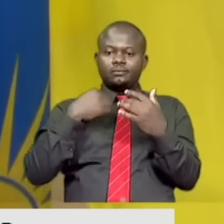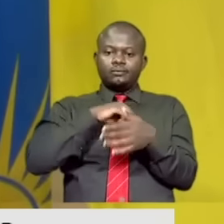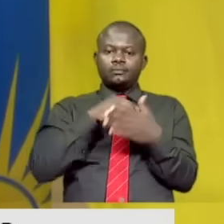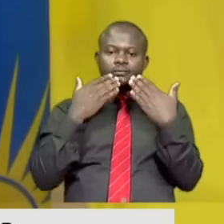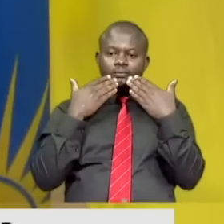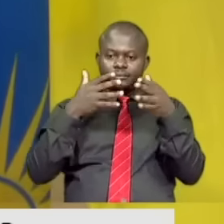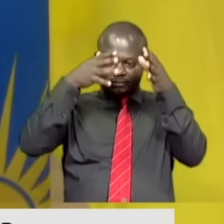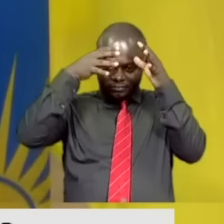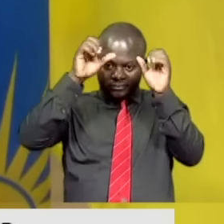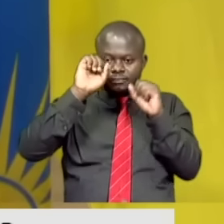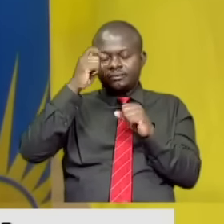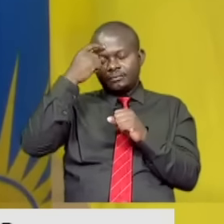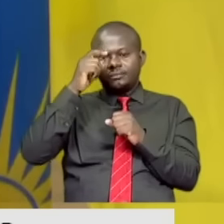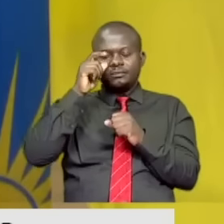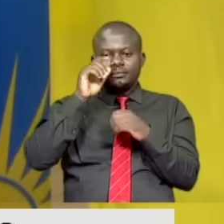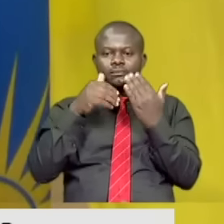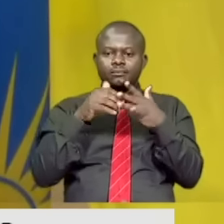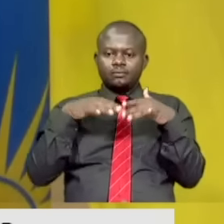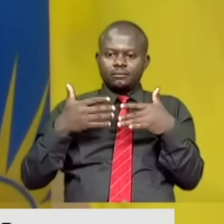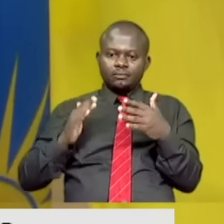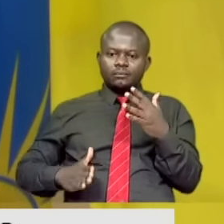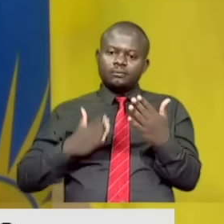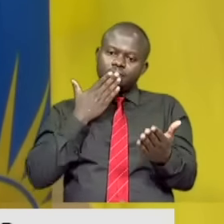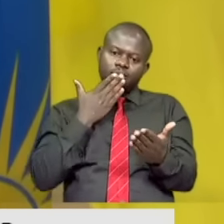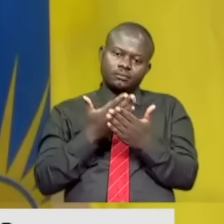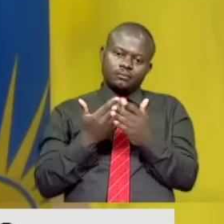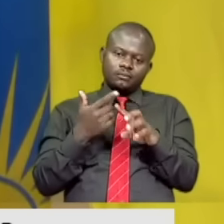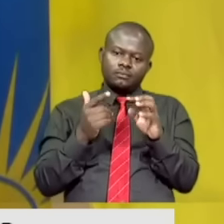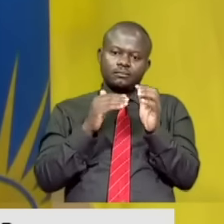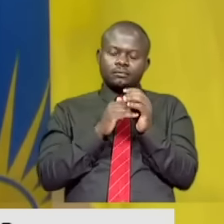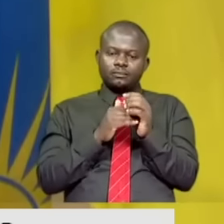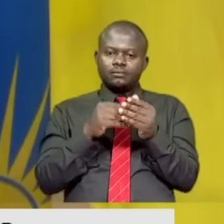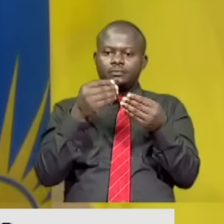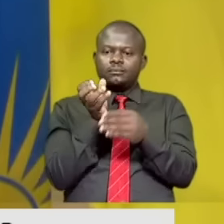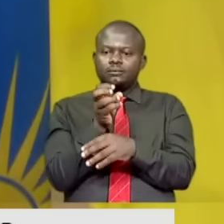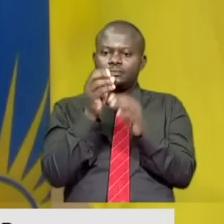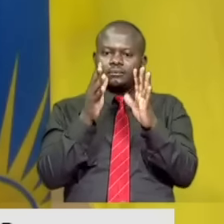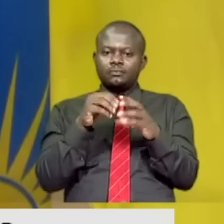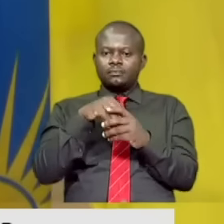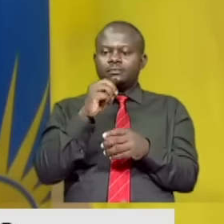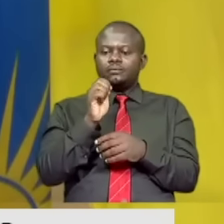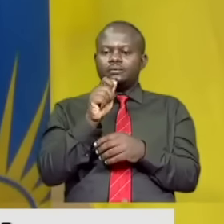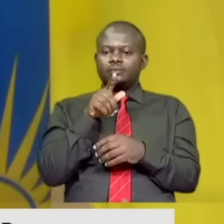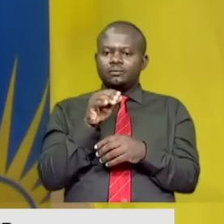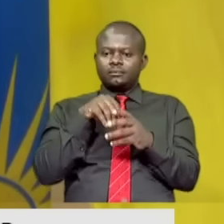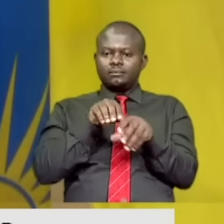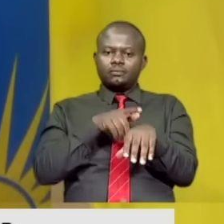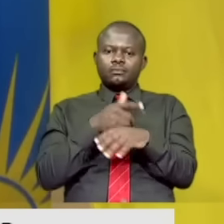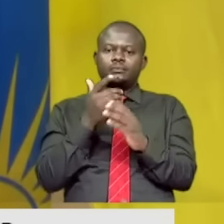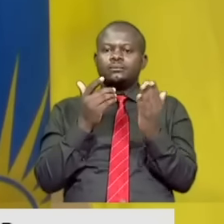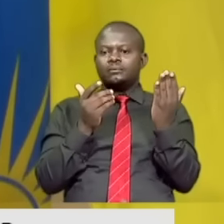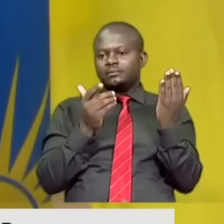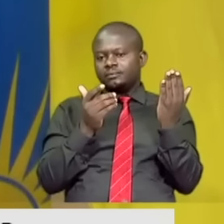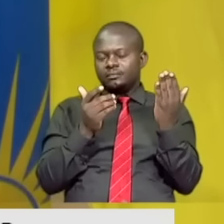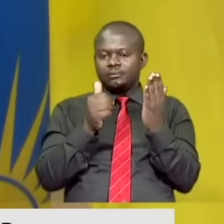Perezida wa Repubulika Paul Kagame uburyo yitwaye neza ndetse agatanga inama kuri Mali mu gihe cy'inzibacyuho